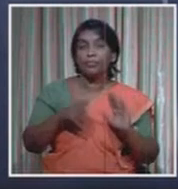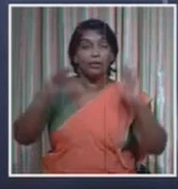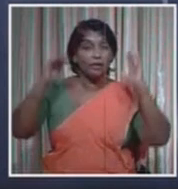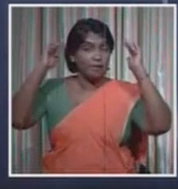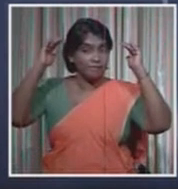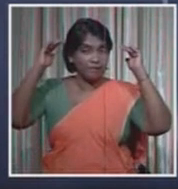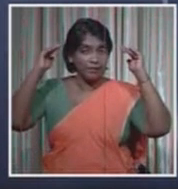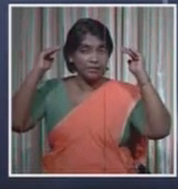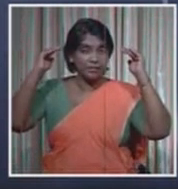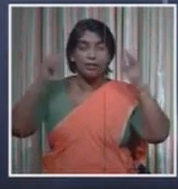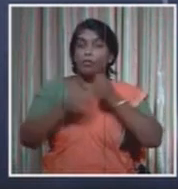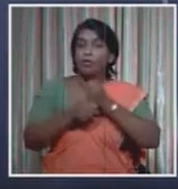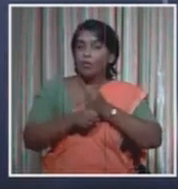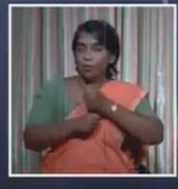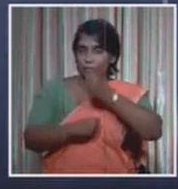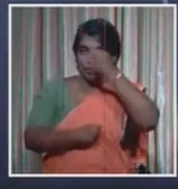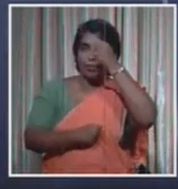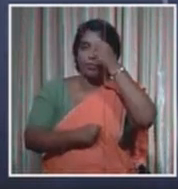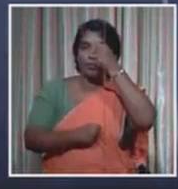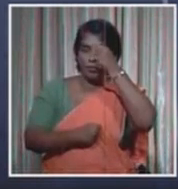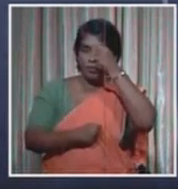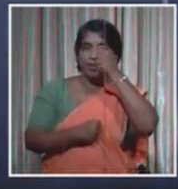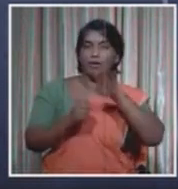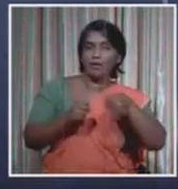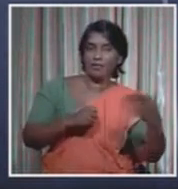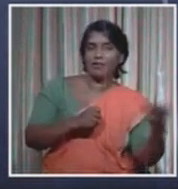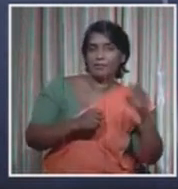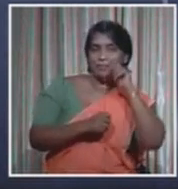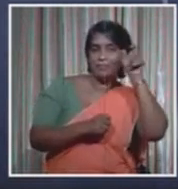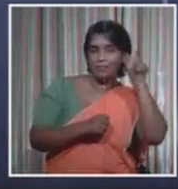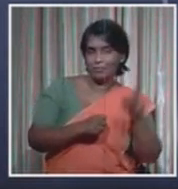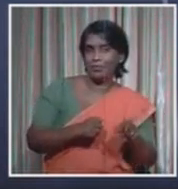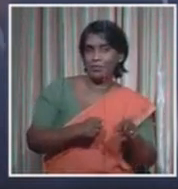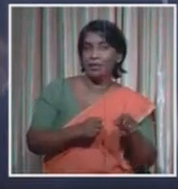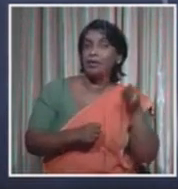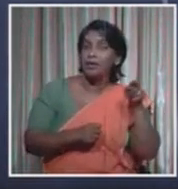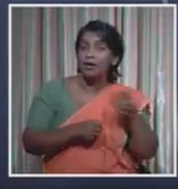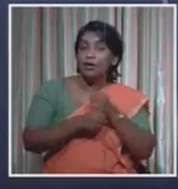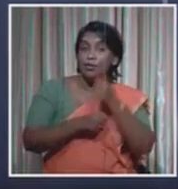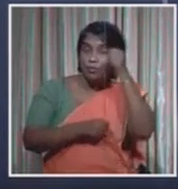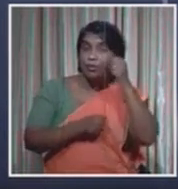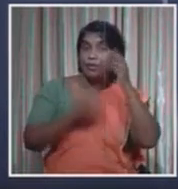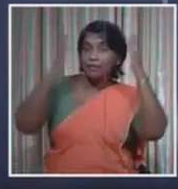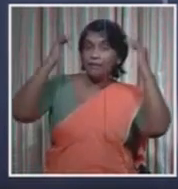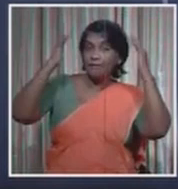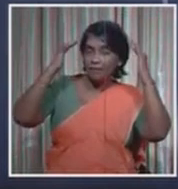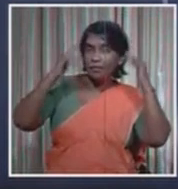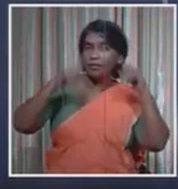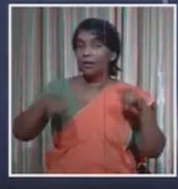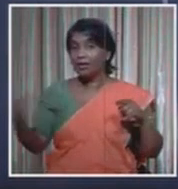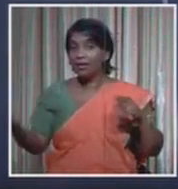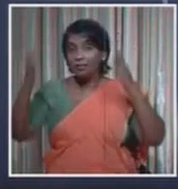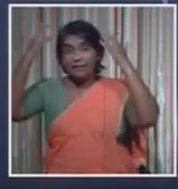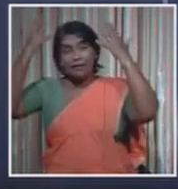වහිනකොට කුඩයක් අතේ තියාගෙන ඉන්න පැත්තක මිනිස්සෙක් ඒ කුඩයට යන වැස්සේ තෙමිතෙමි ඉන්න මිනිහා